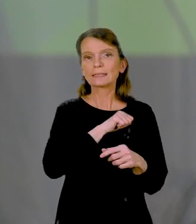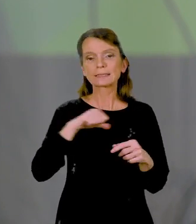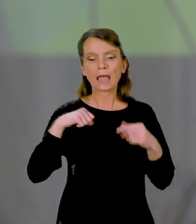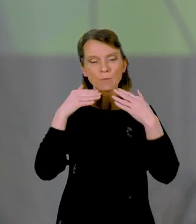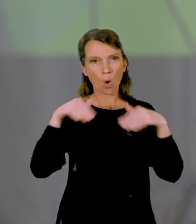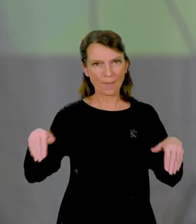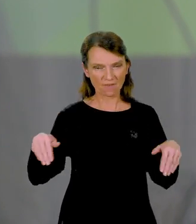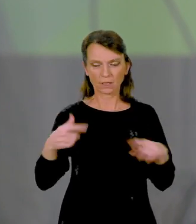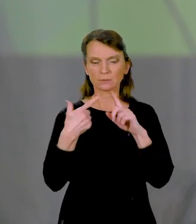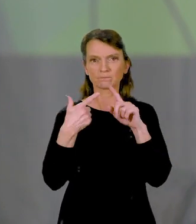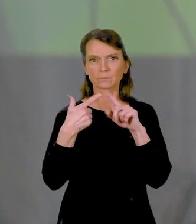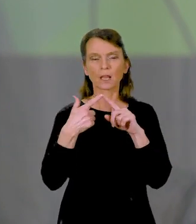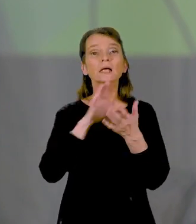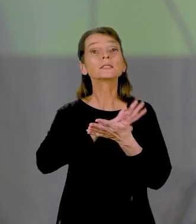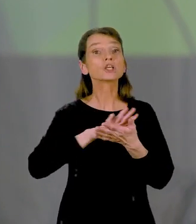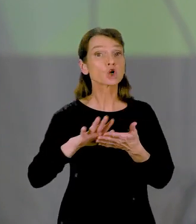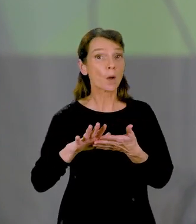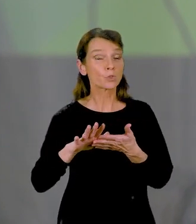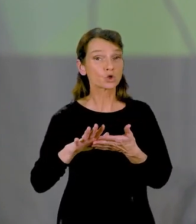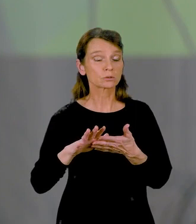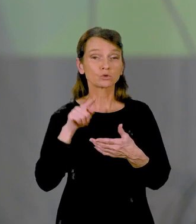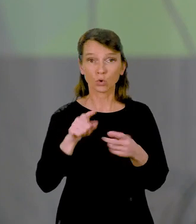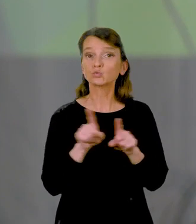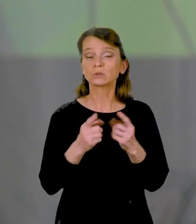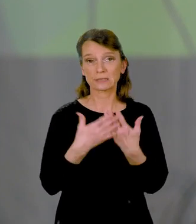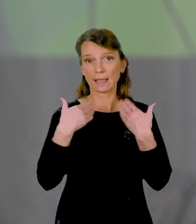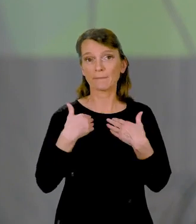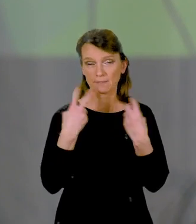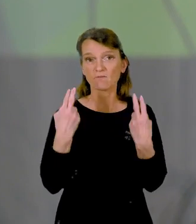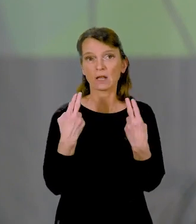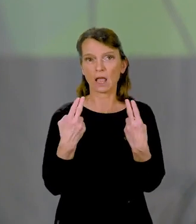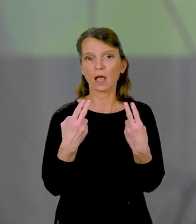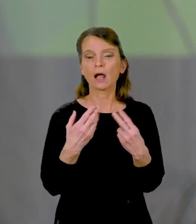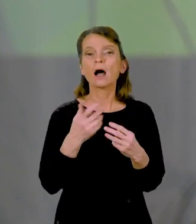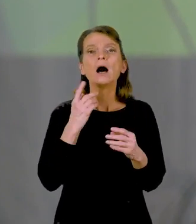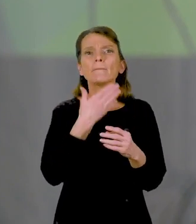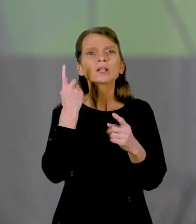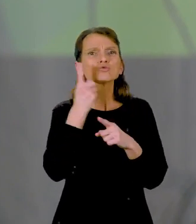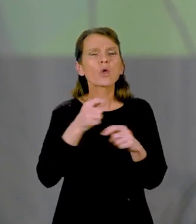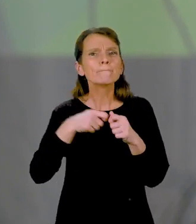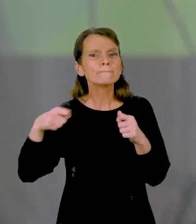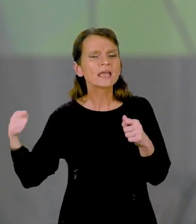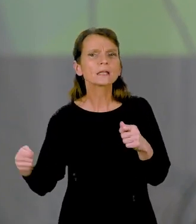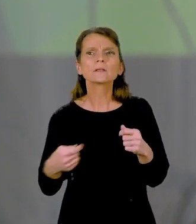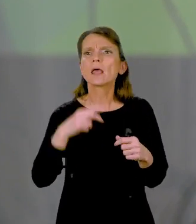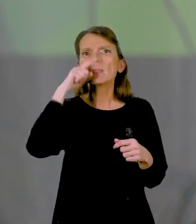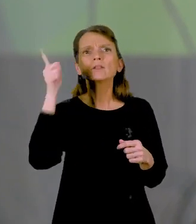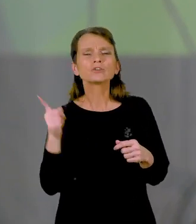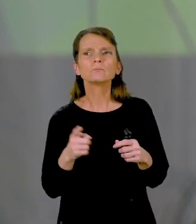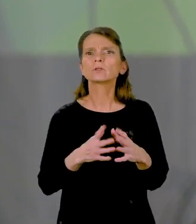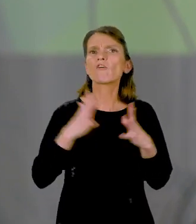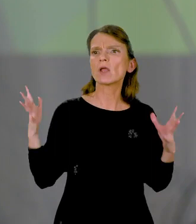in skromnost. To velja tudi zame. Seveda brez določene mere nečimrnosti in